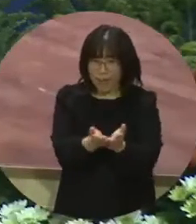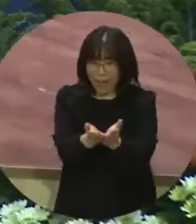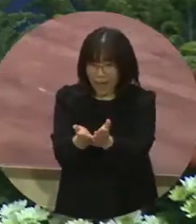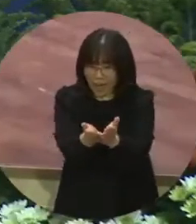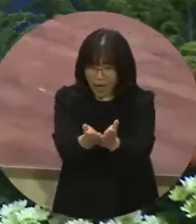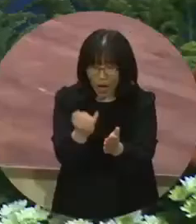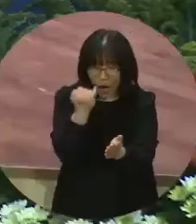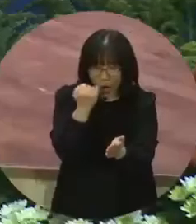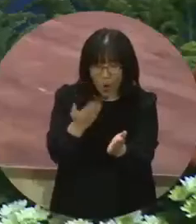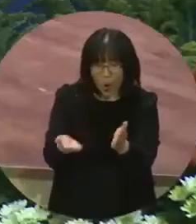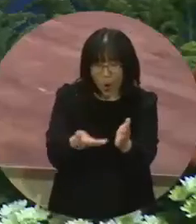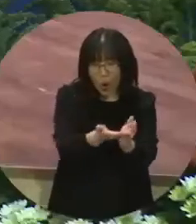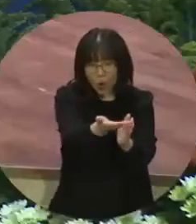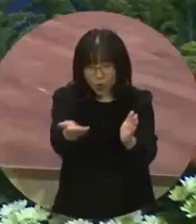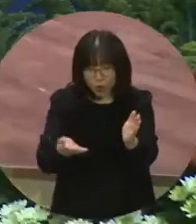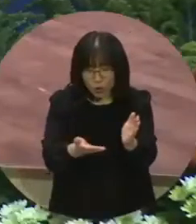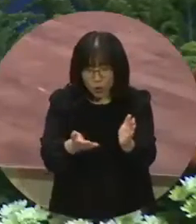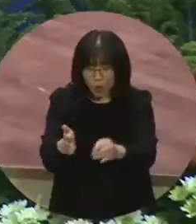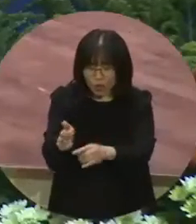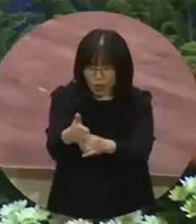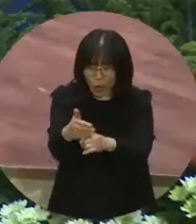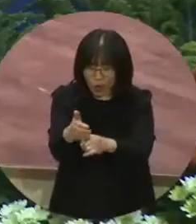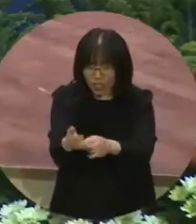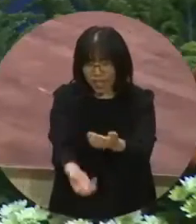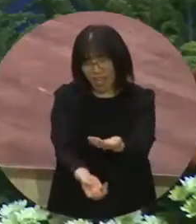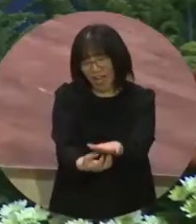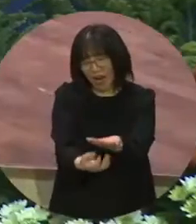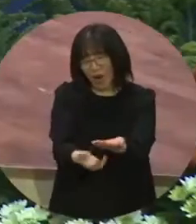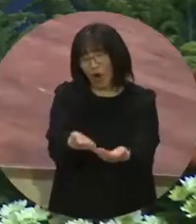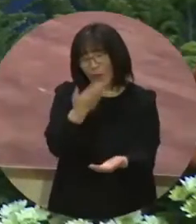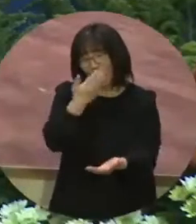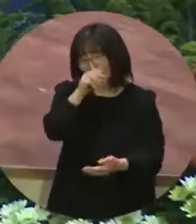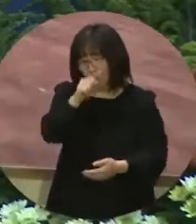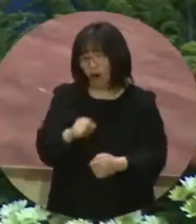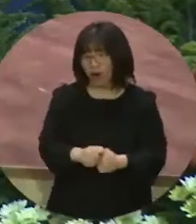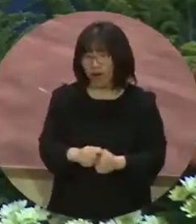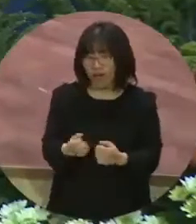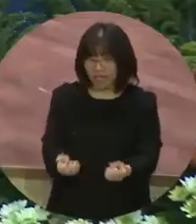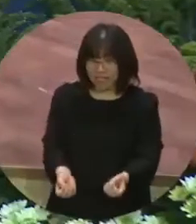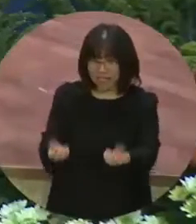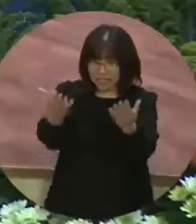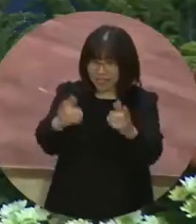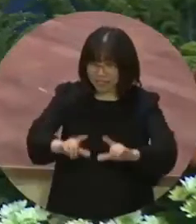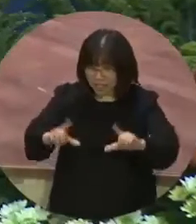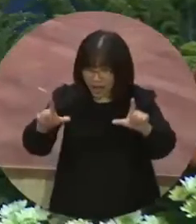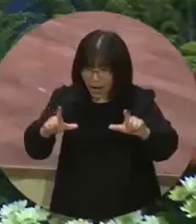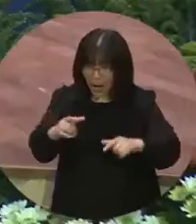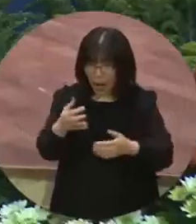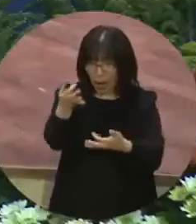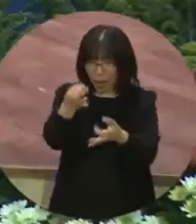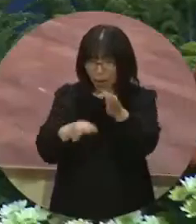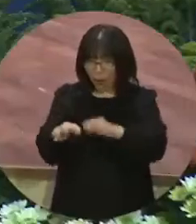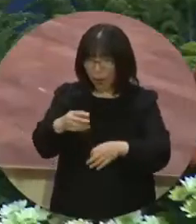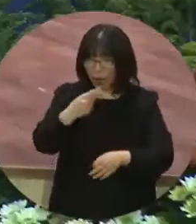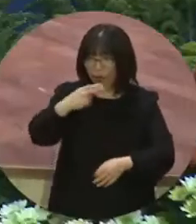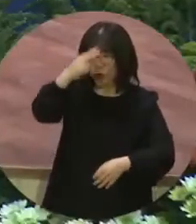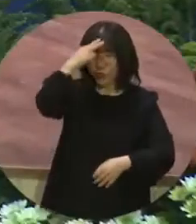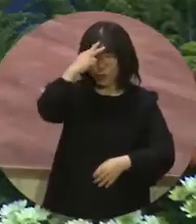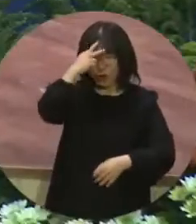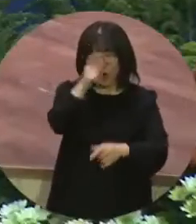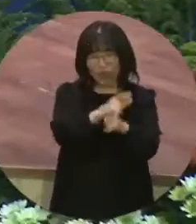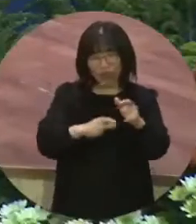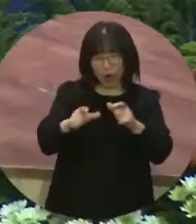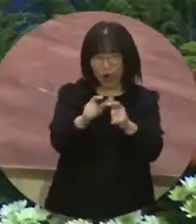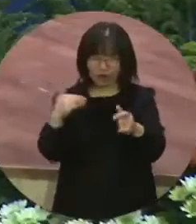나가 고기를 잡아 구워 먹기를 즐겼고 잔칫날에는 흥겨운 분위기, 포도주가 모자란데 그걸 더 먹도록